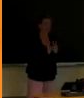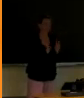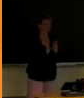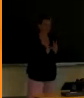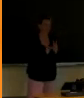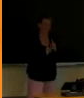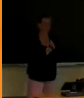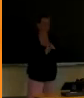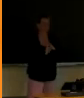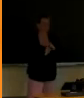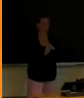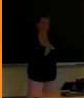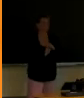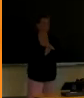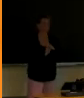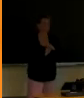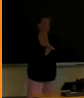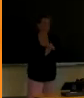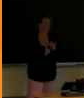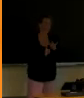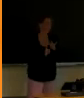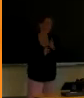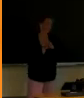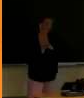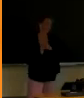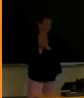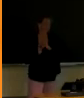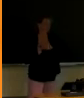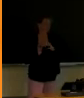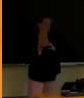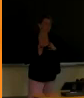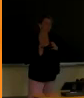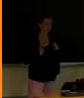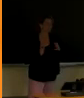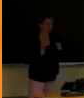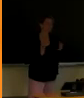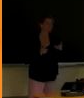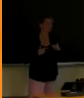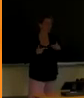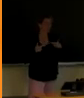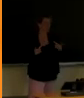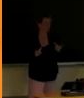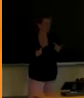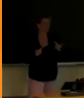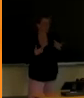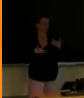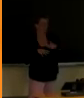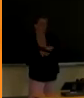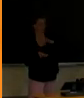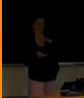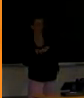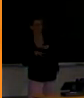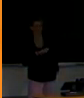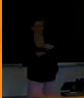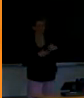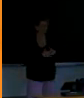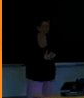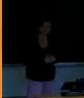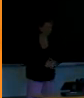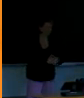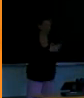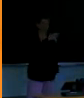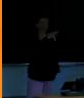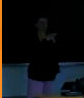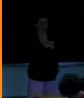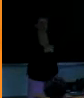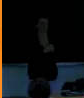a quelle che sono tutte, diciamo, le varie offerte di infrastrutturali, il supporto che vi viene dato, che vi verrà